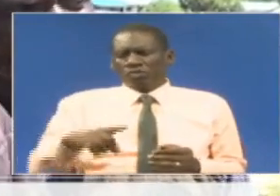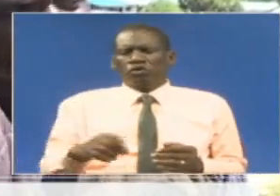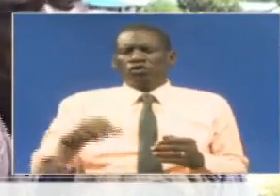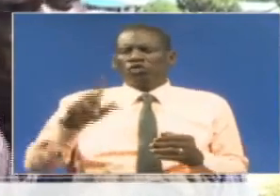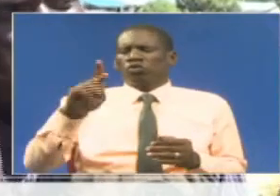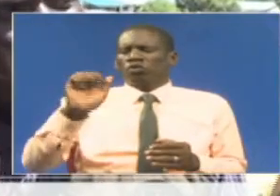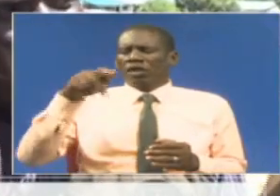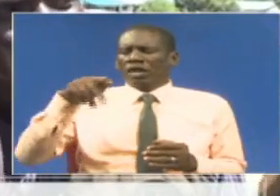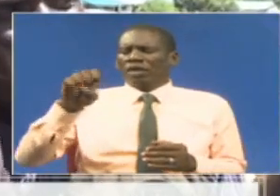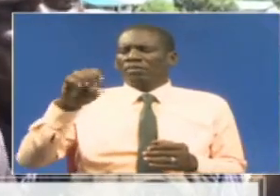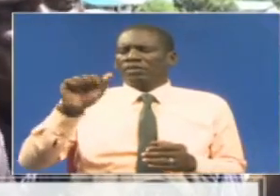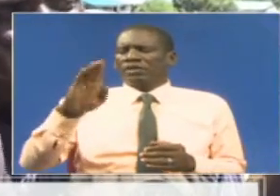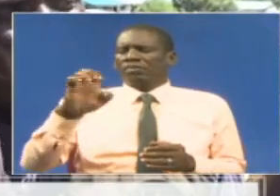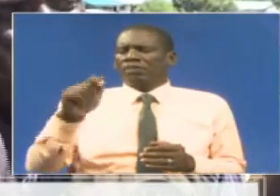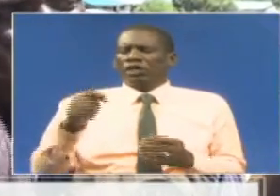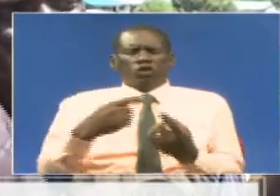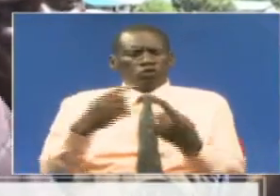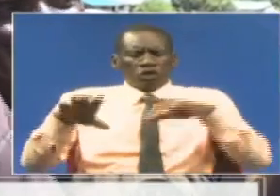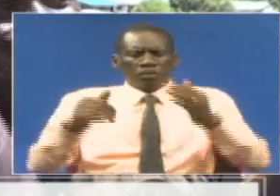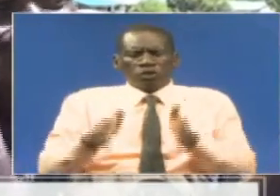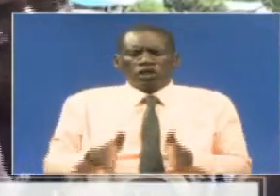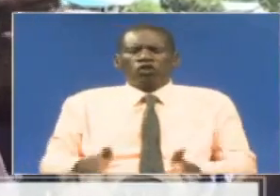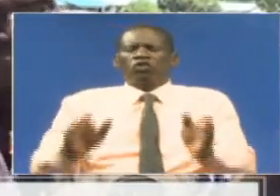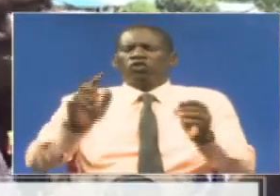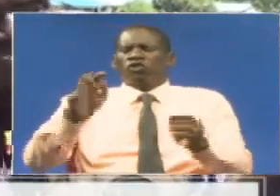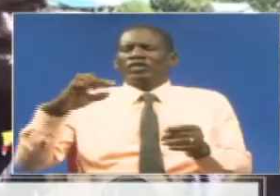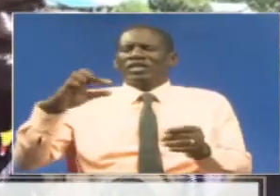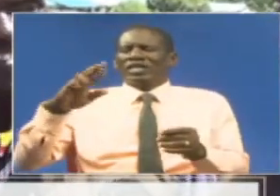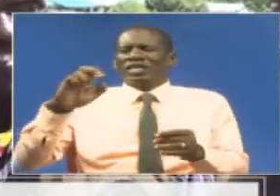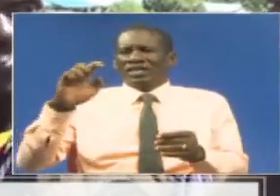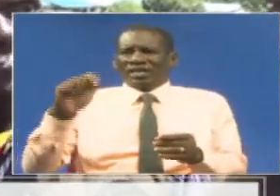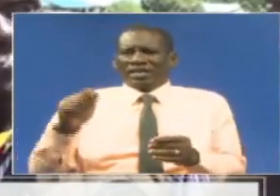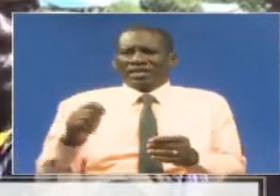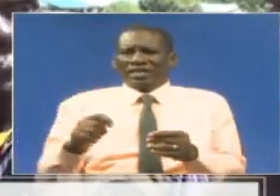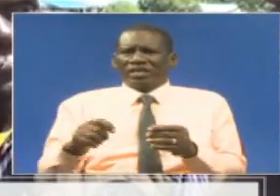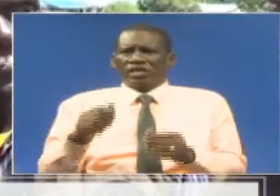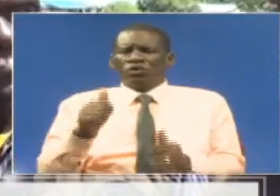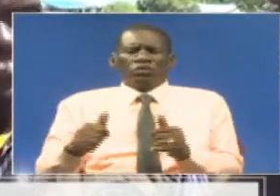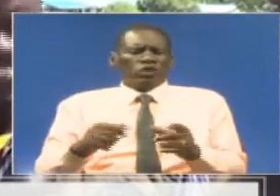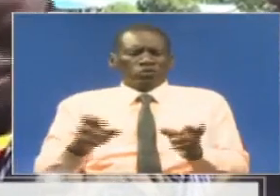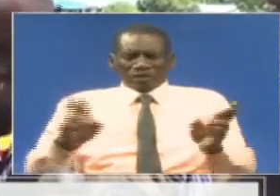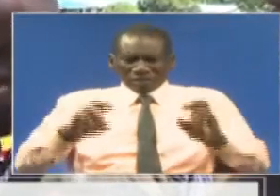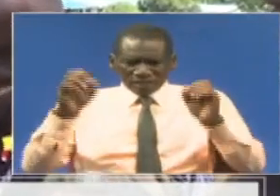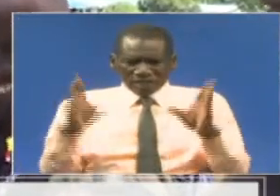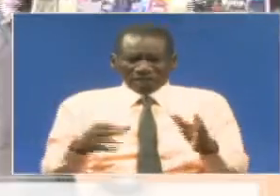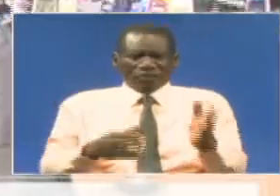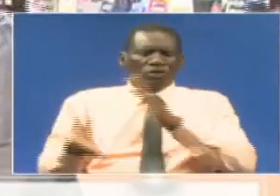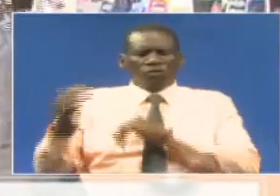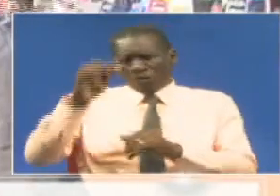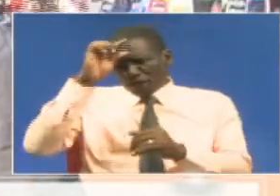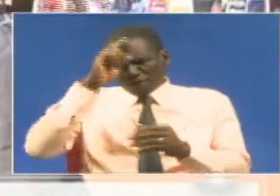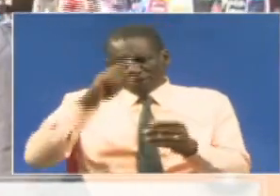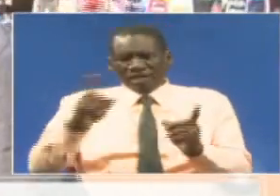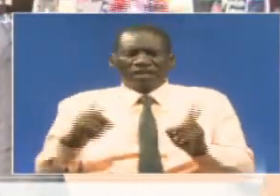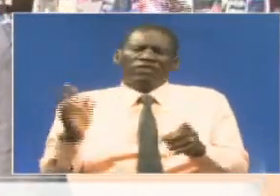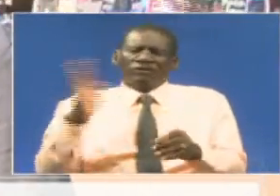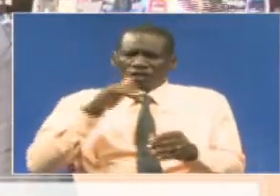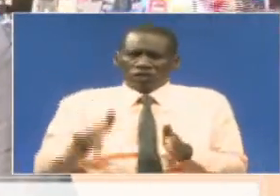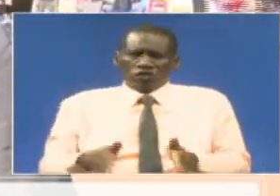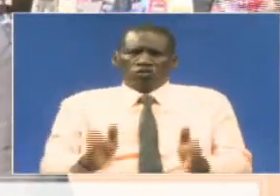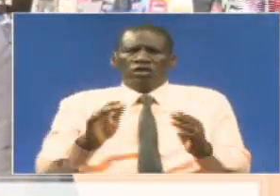ukaongea kuhusu njia ya Tindiret. Na njia ambayo ilitengenezwa na kusimama hiku kumalizwa katika ile serikali nyingine. It is all about